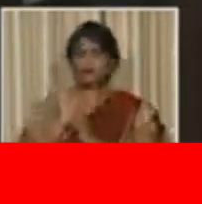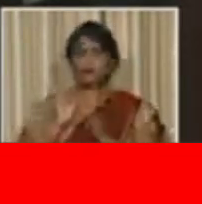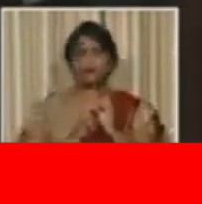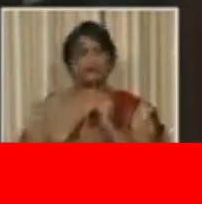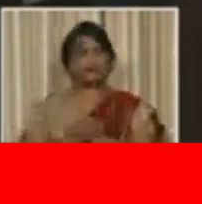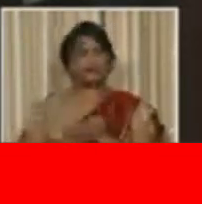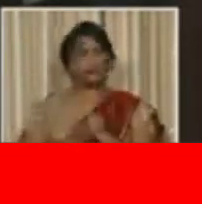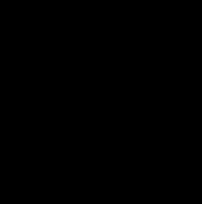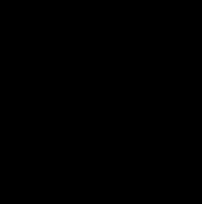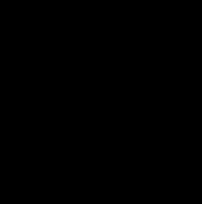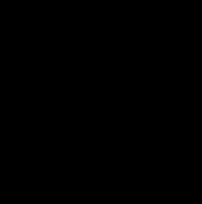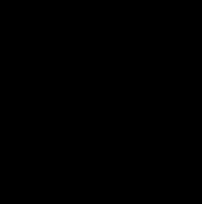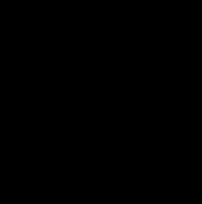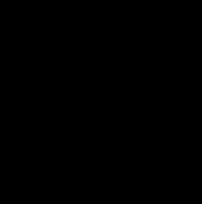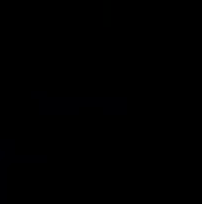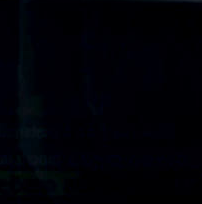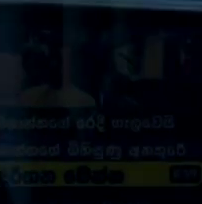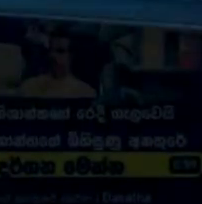සියලු දෙනාම හැල්ලු කරමින්.